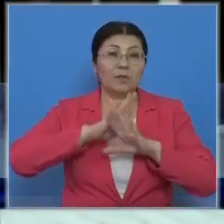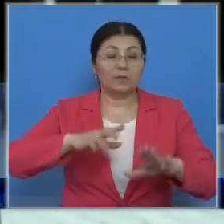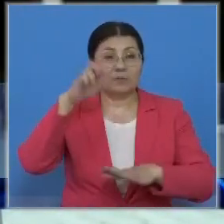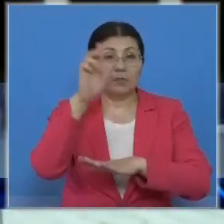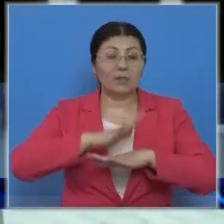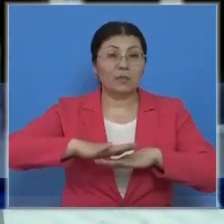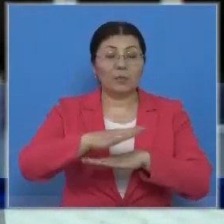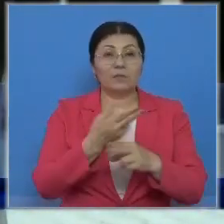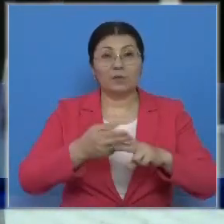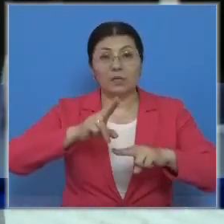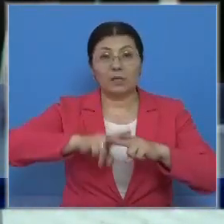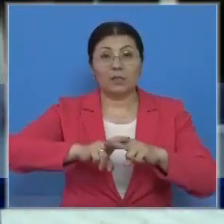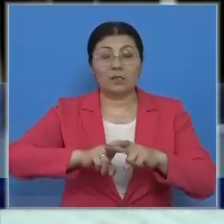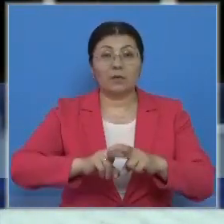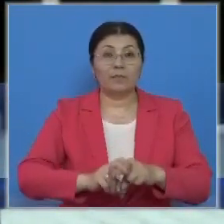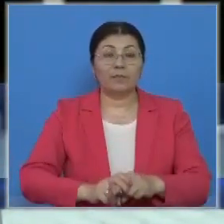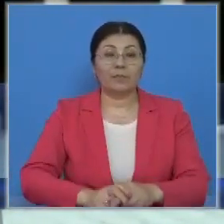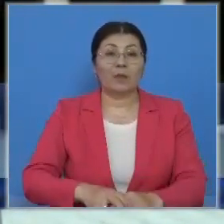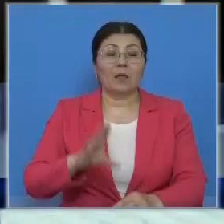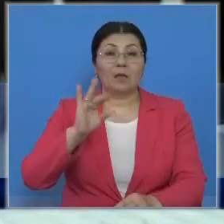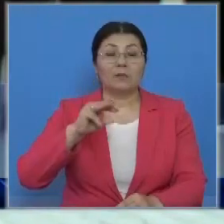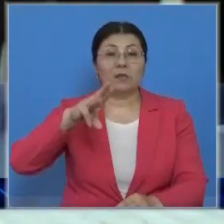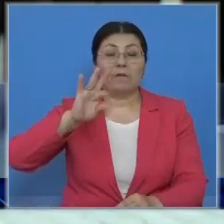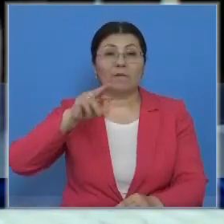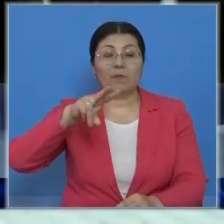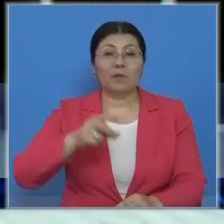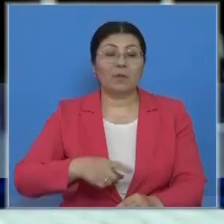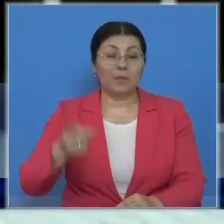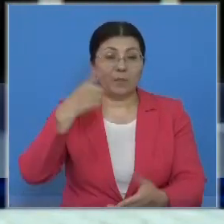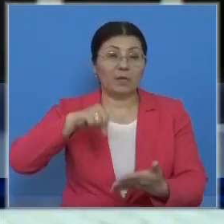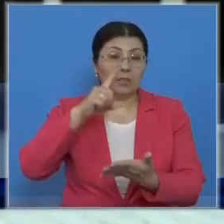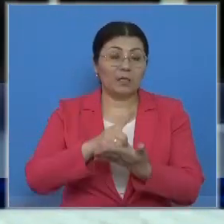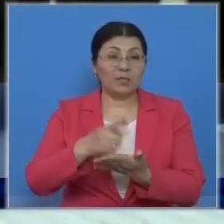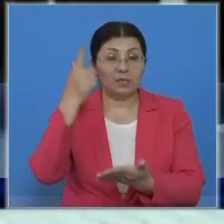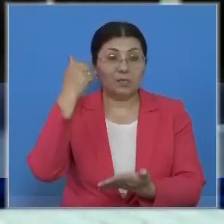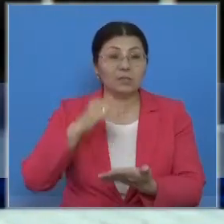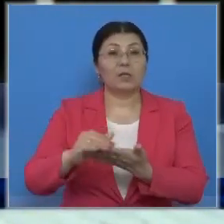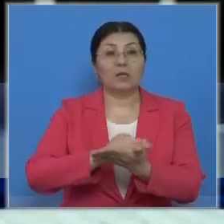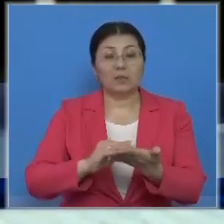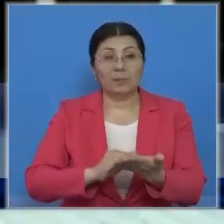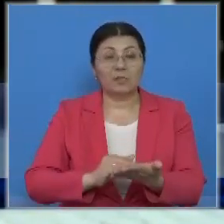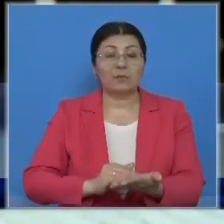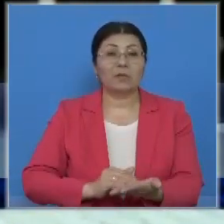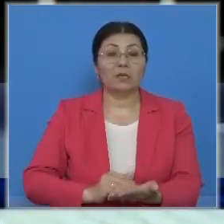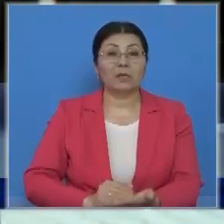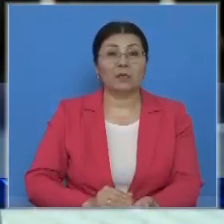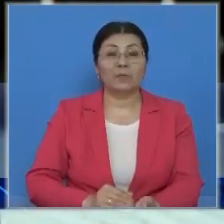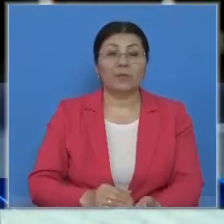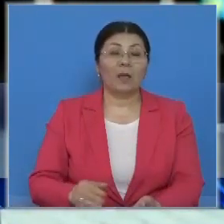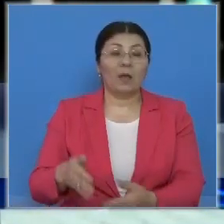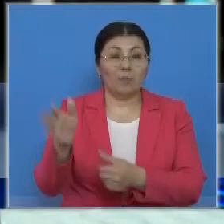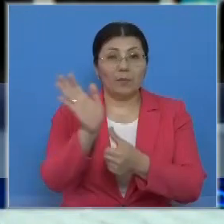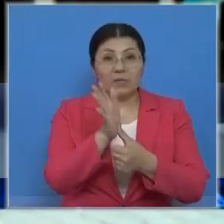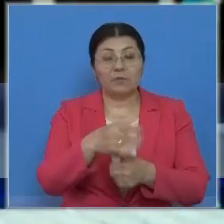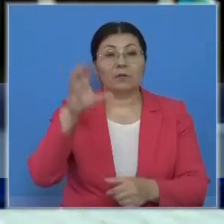прежде всего, представляет это символы. И мы должны знать авторов гимна, герба, нашего флага. Об